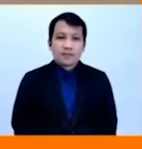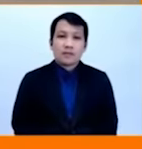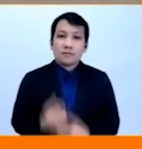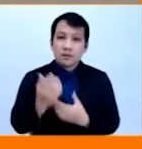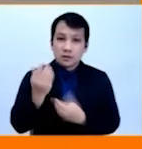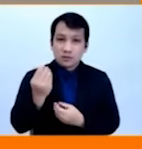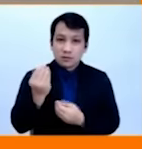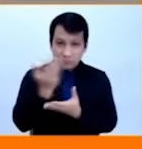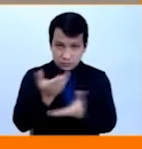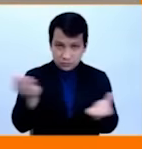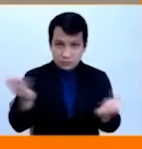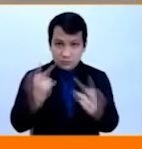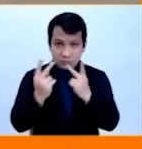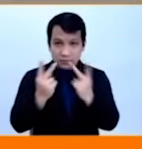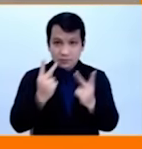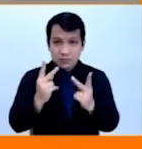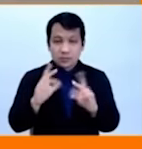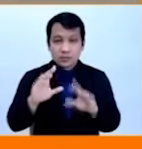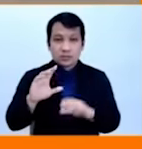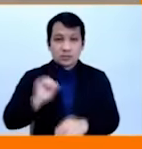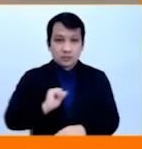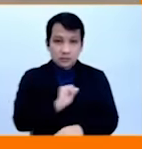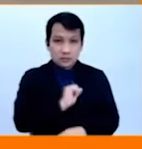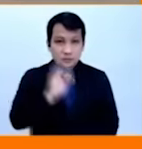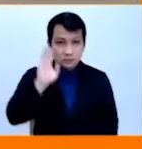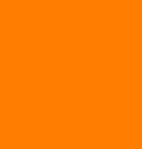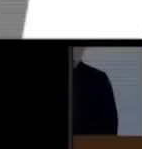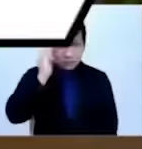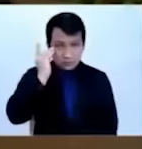ang pagbisita ni Senador Bato de la Rosa dyan?